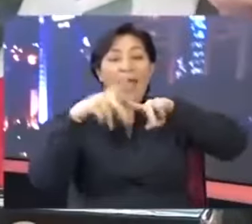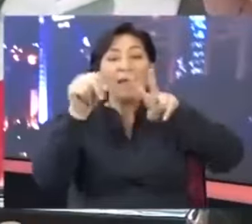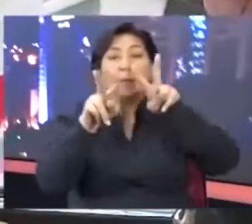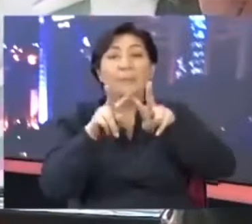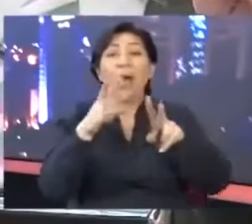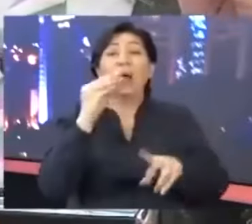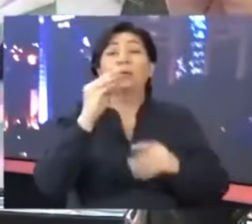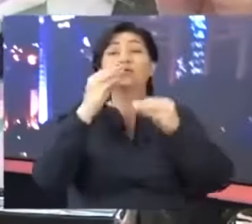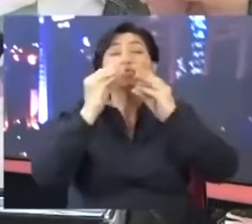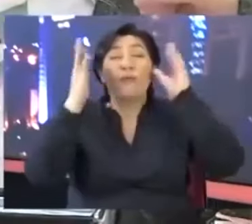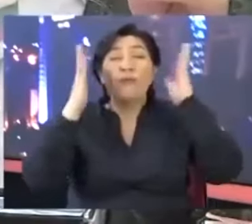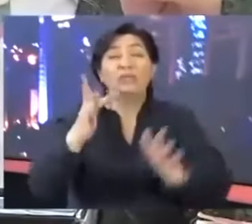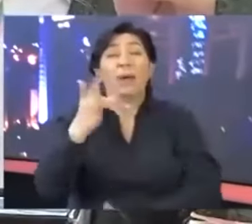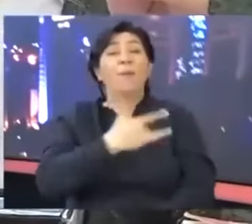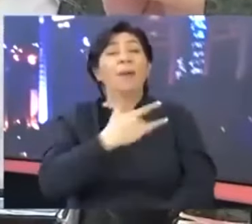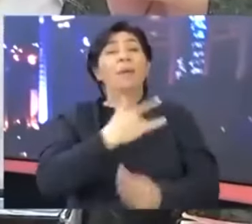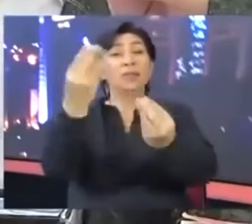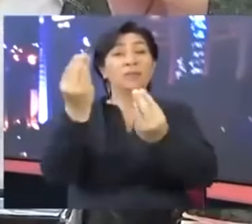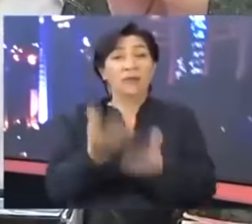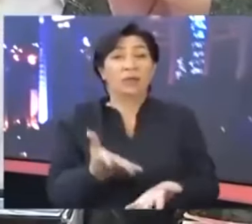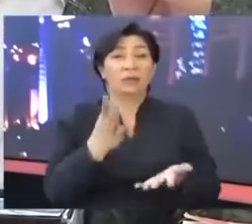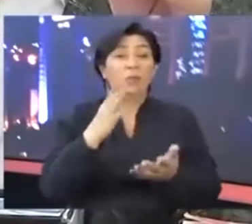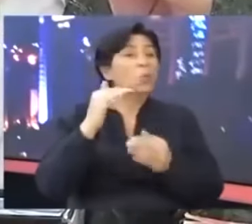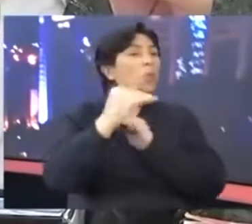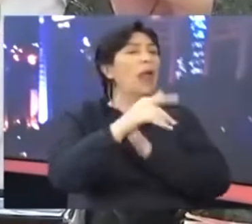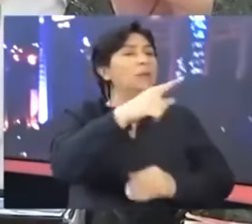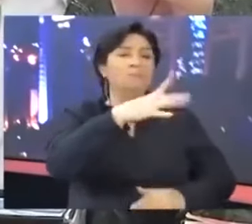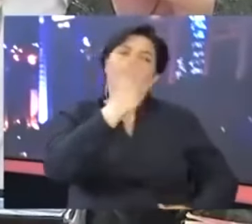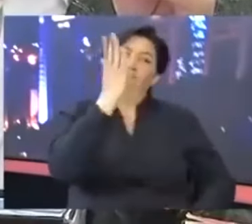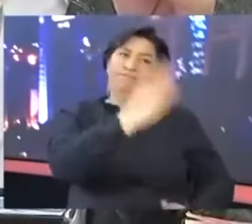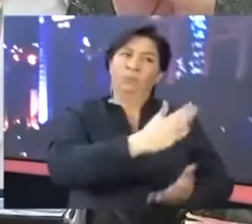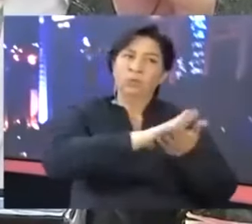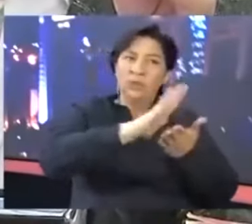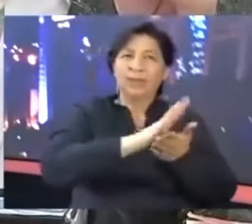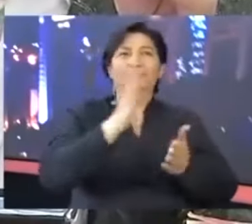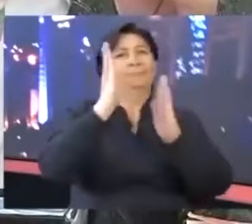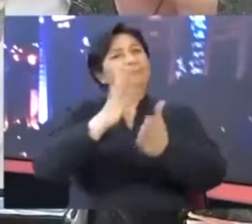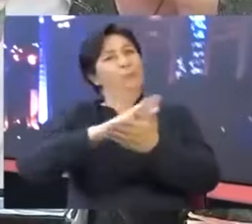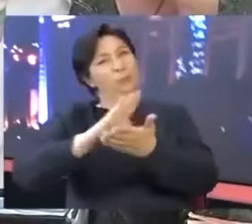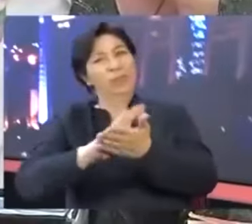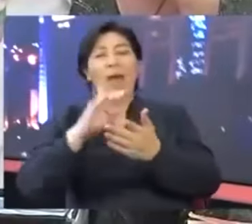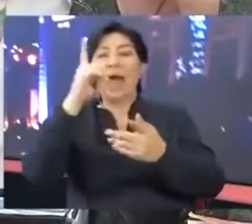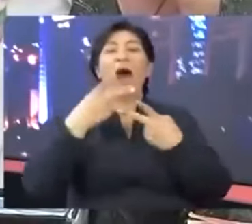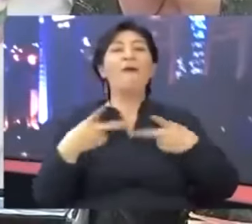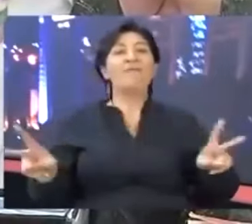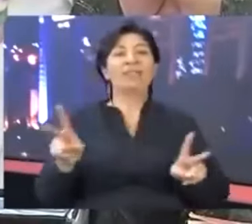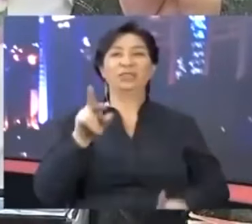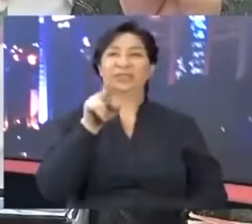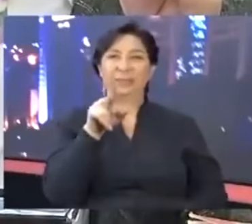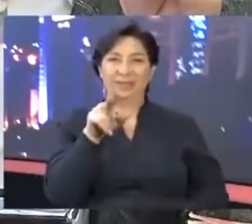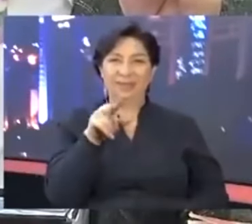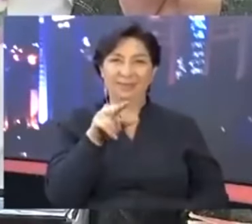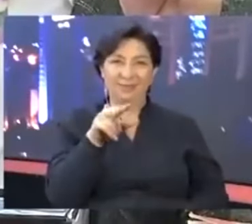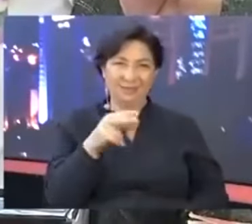Allah'ın çokça Merhamet ettiğini yine bolca Merhamet kullarına e yaptığını ifade eden bir kelime bunu da İşte kimisi